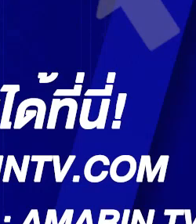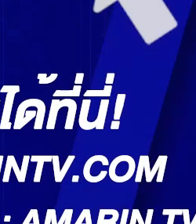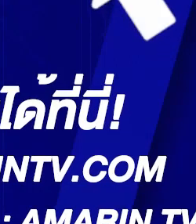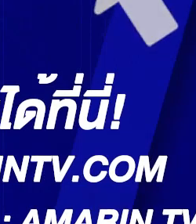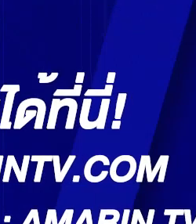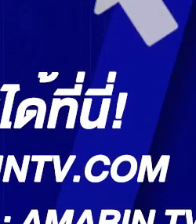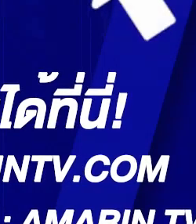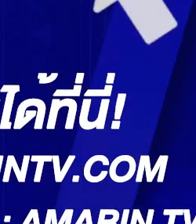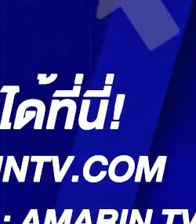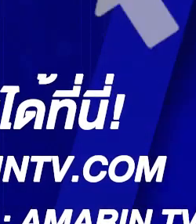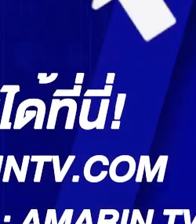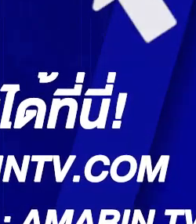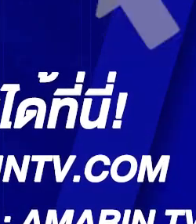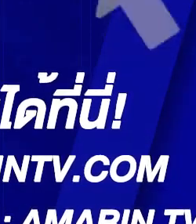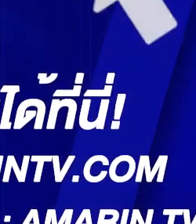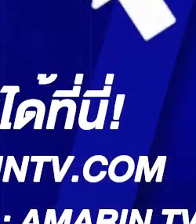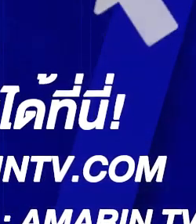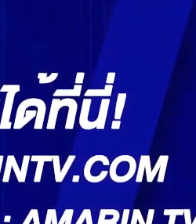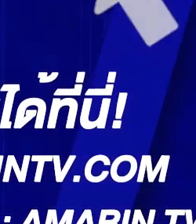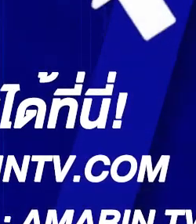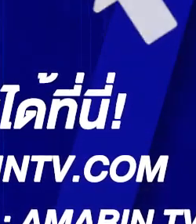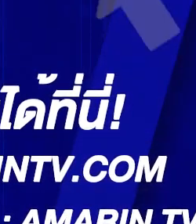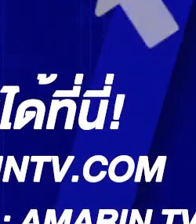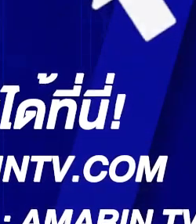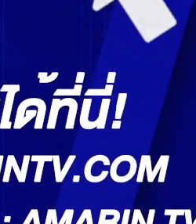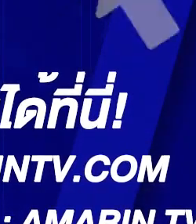ฝากติดตามข่าวเที่ยงอมรินทร์ทีวีทุกวันตั้ง